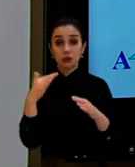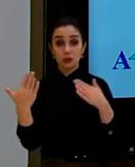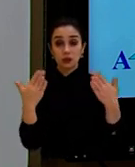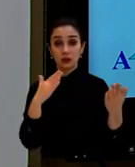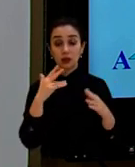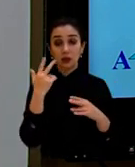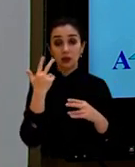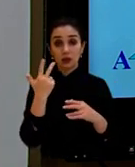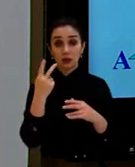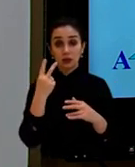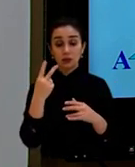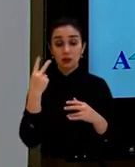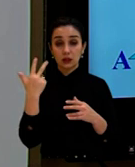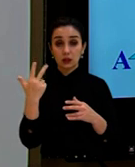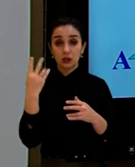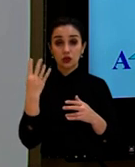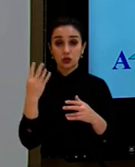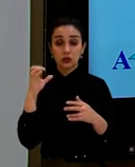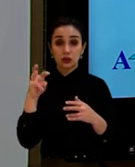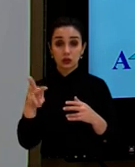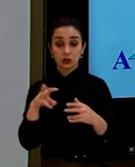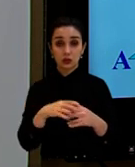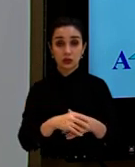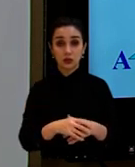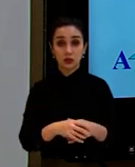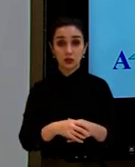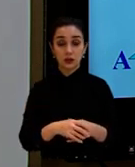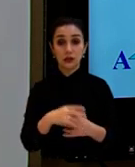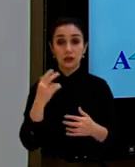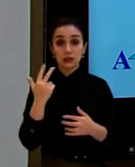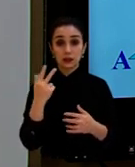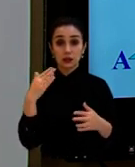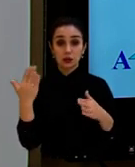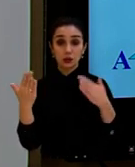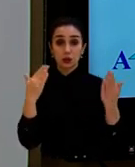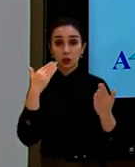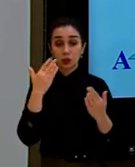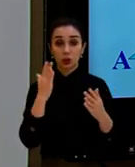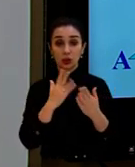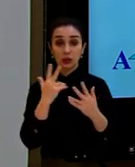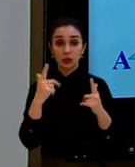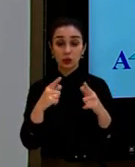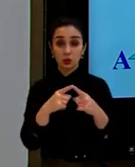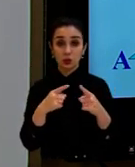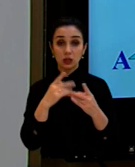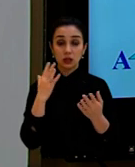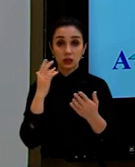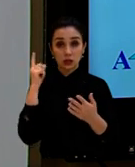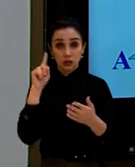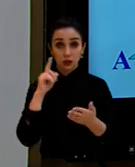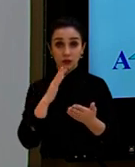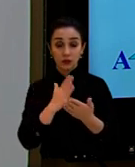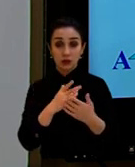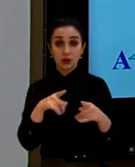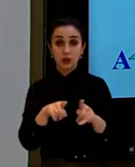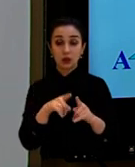2 см, 3 см и 4 см. Три стороны треугольника известны.